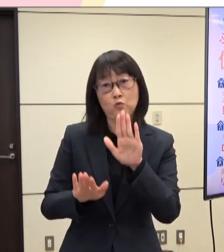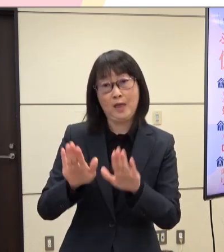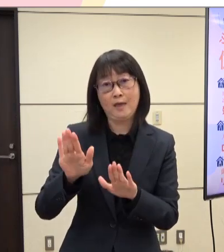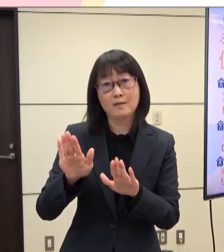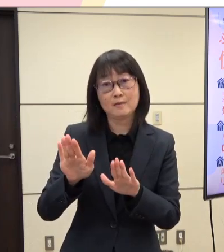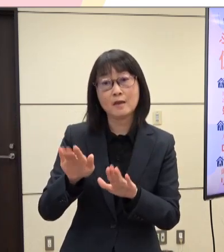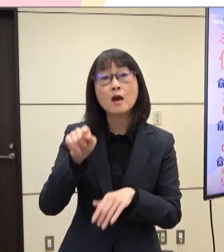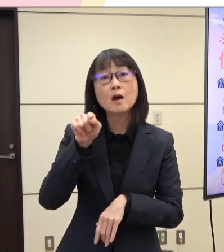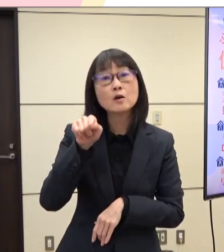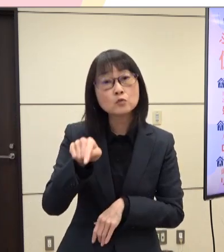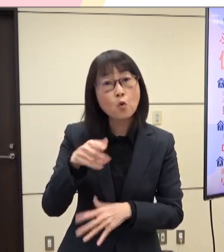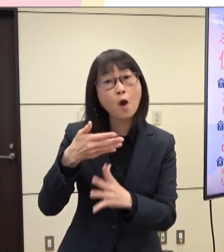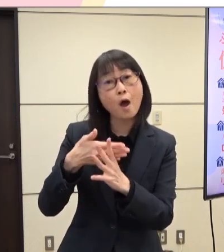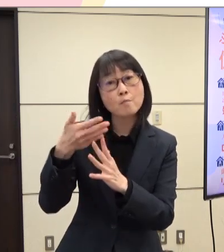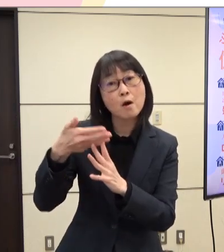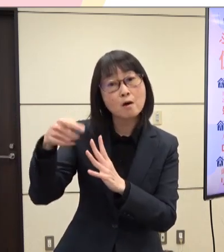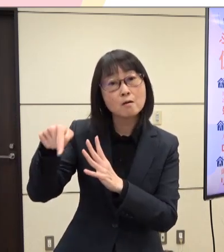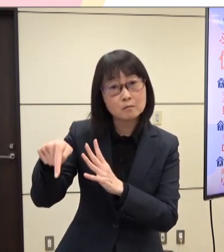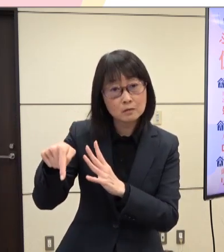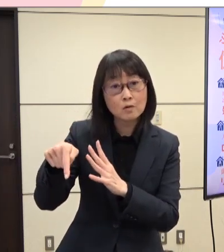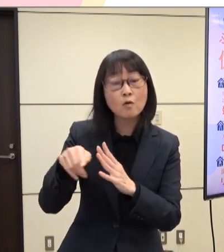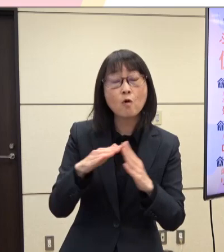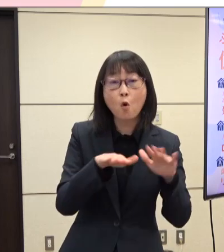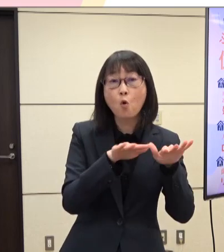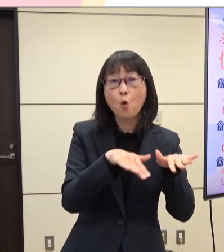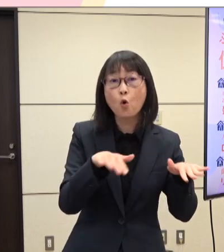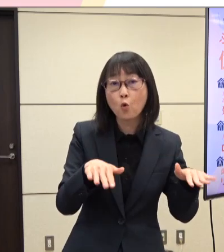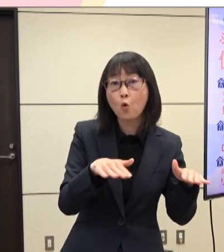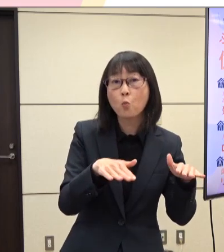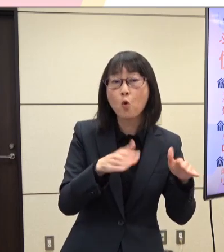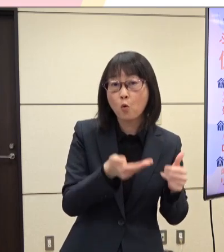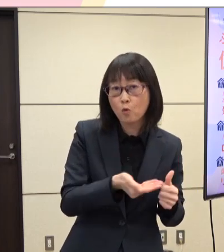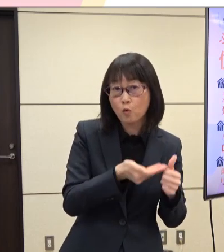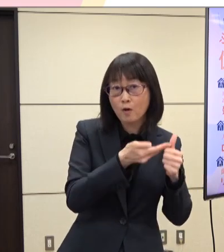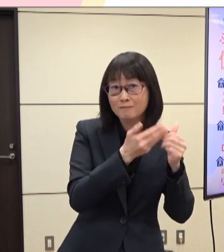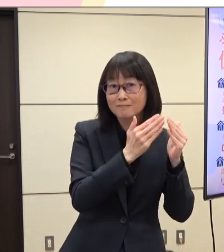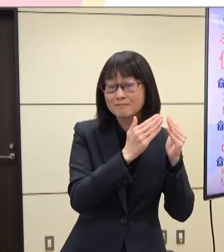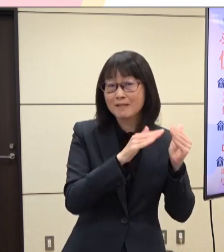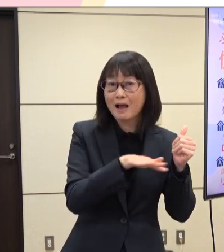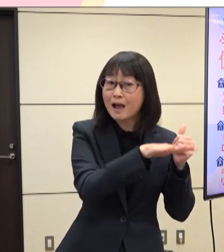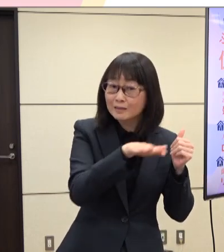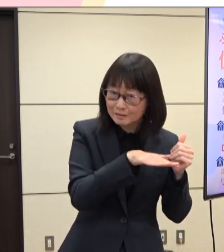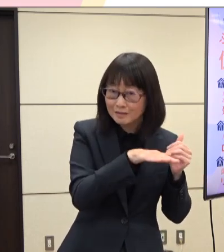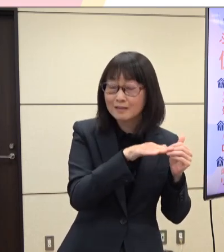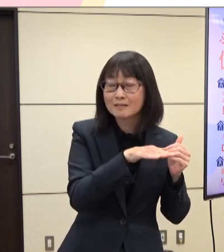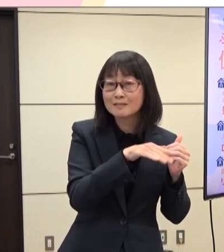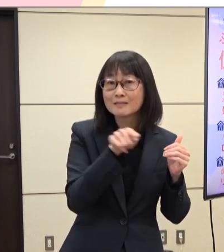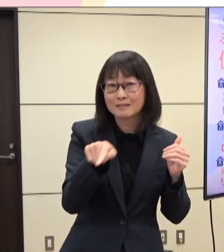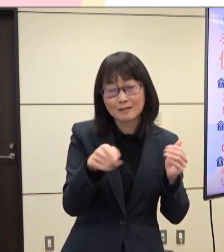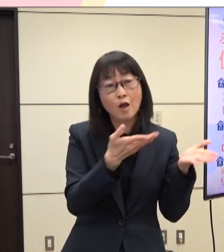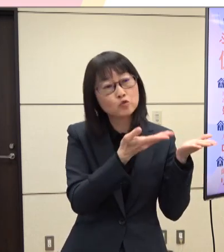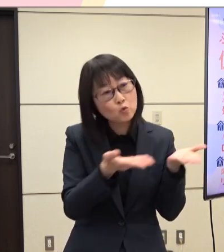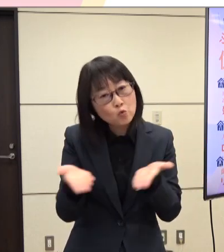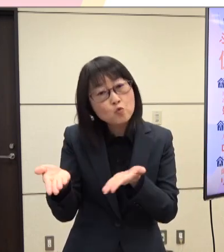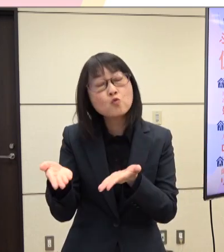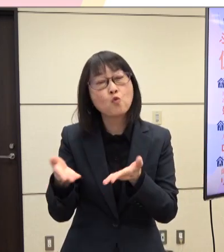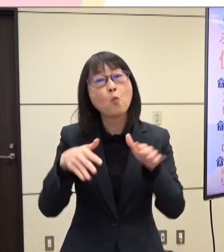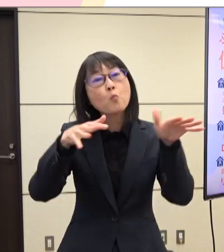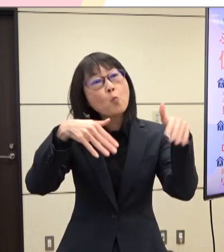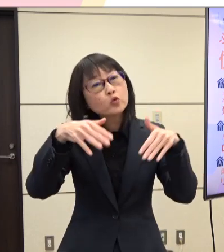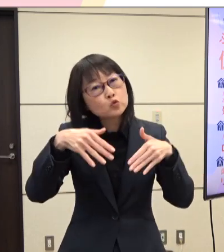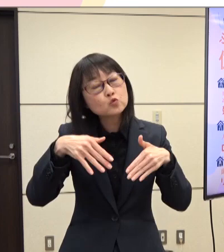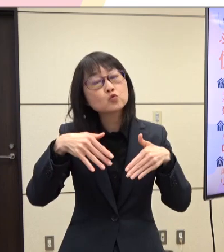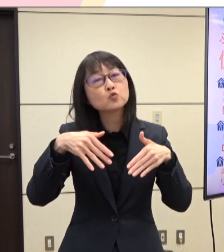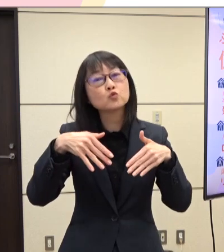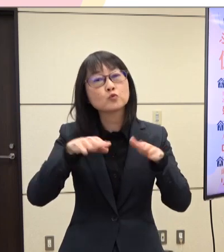代に一般の子育て世代にも目的を拡大いたしまして、先日募集を始めましたし、街中の